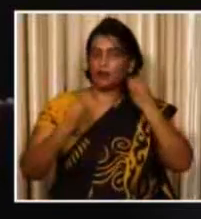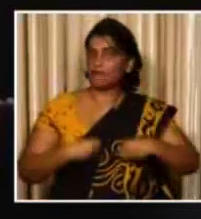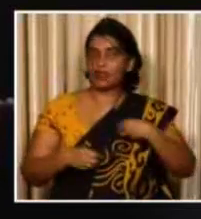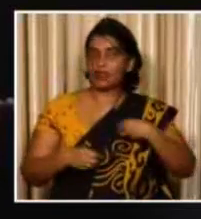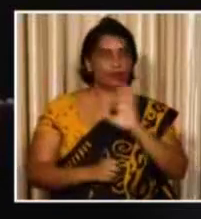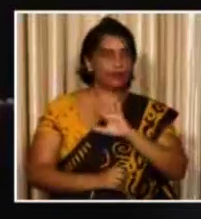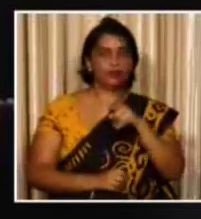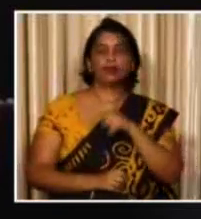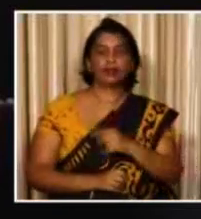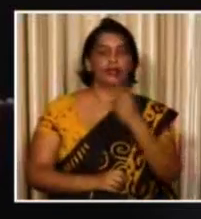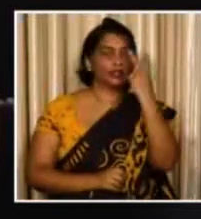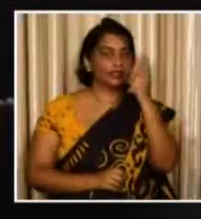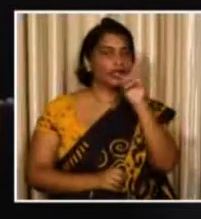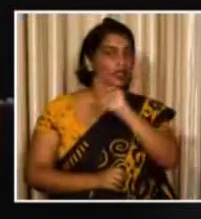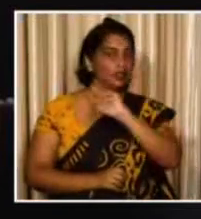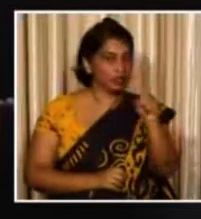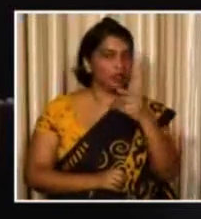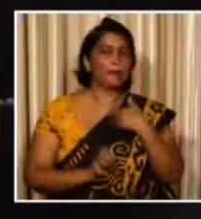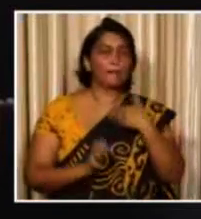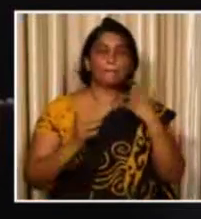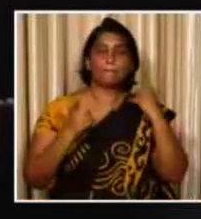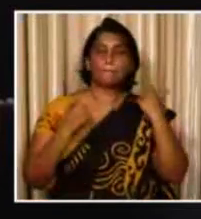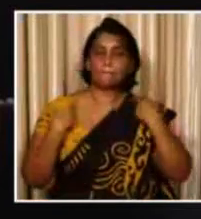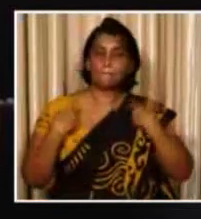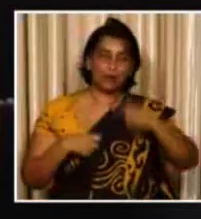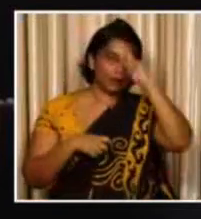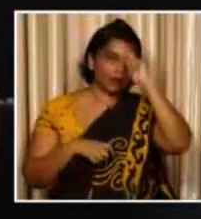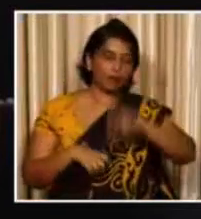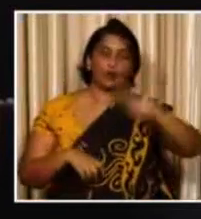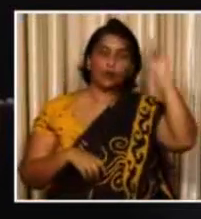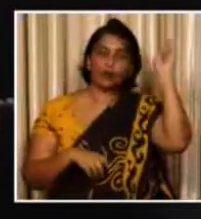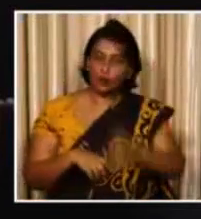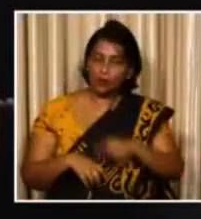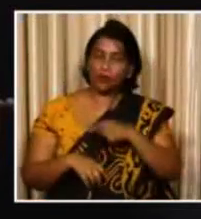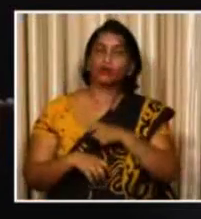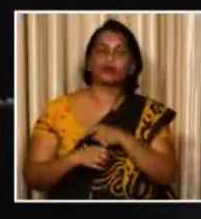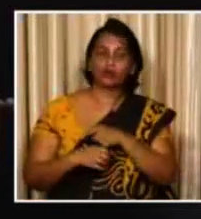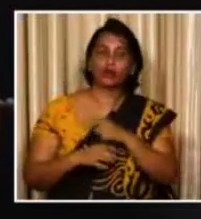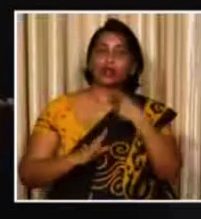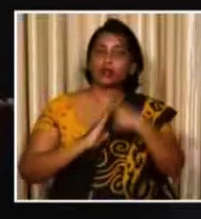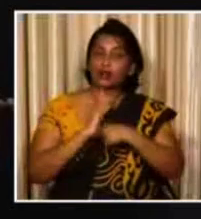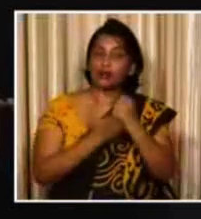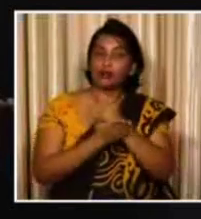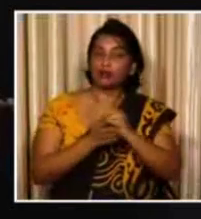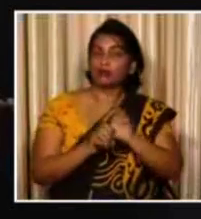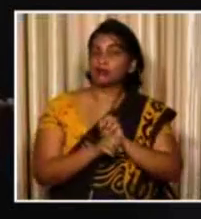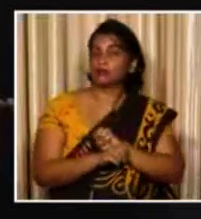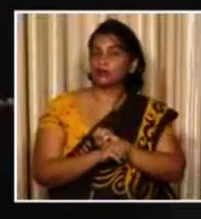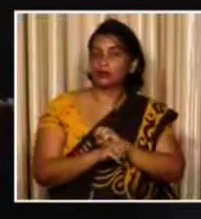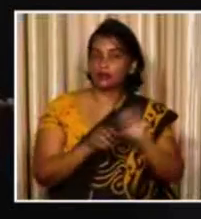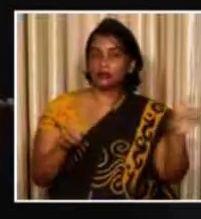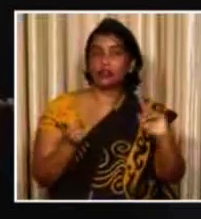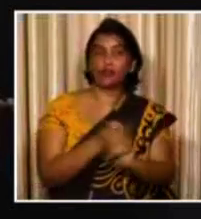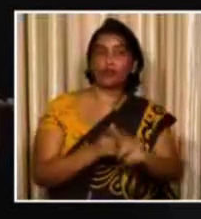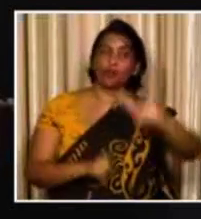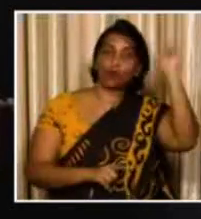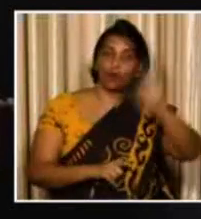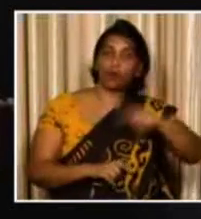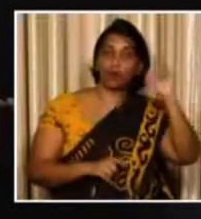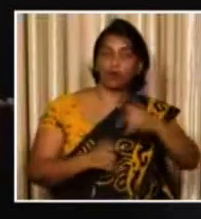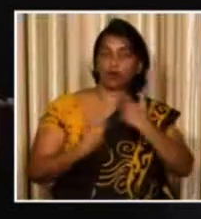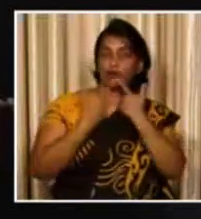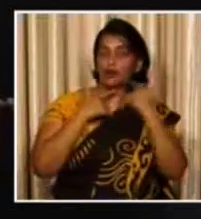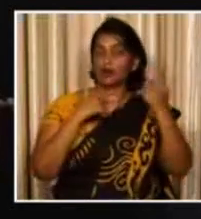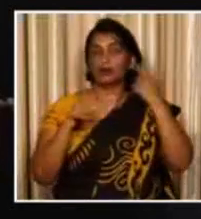නොවේ. 2010 මහින්ද රාජපක්ෂ මහතා ජයග්‍රහණය කරේ රට පුරා පතුරවා හරින ලද යුද ජයග්‍රහණයේ උන්මාදය